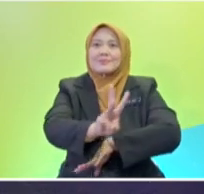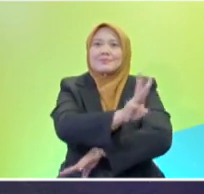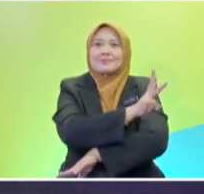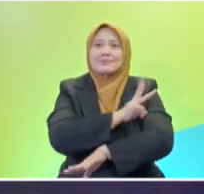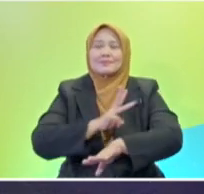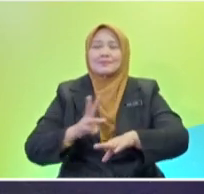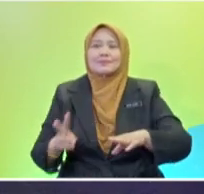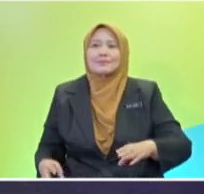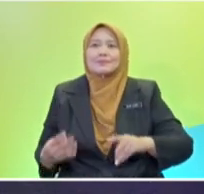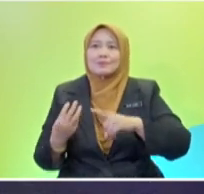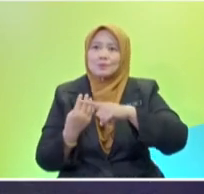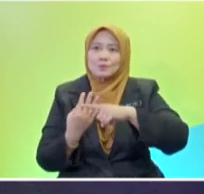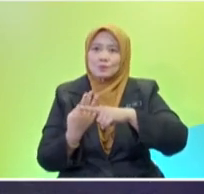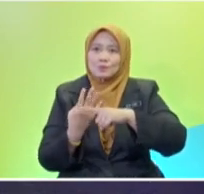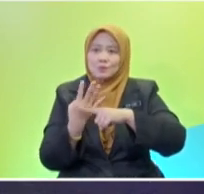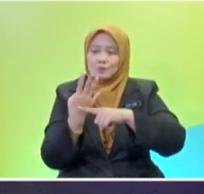hijau